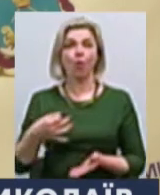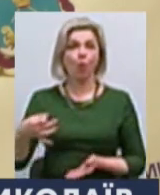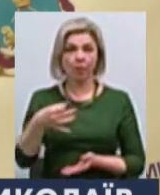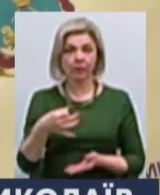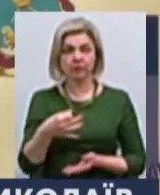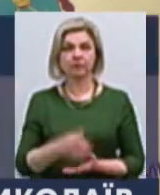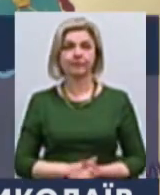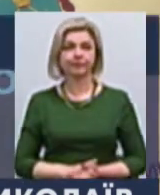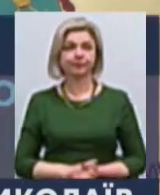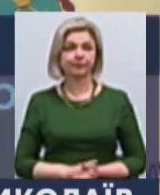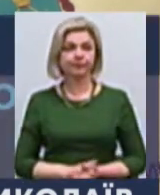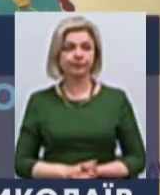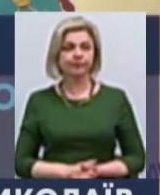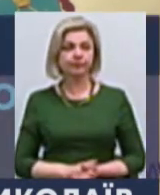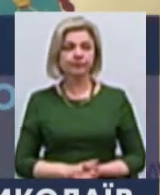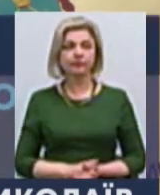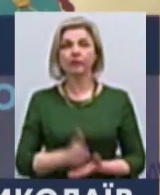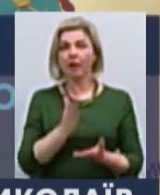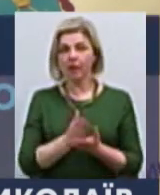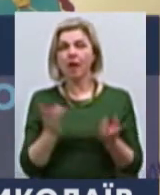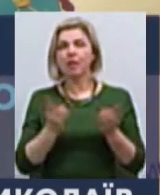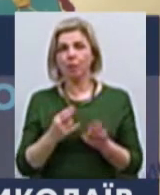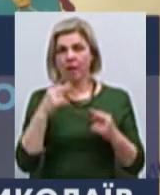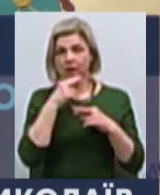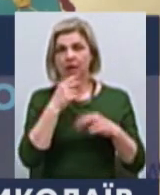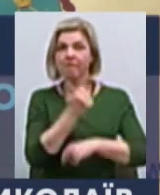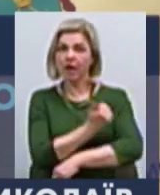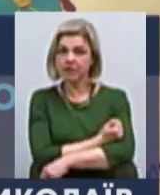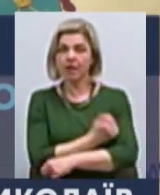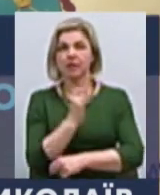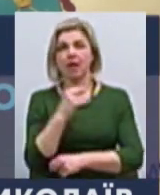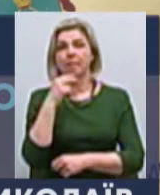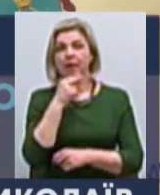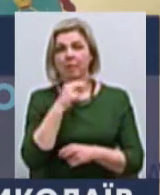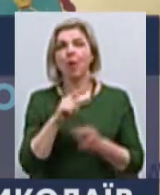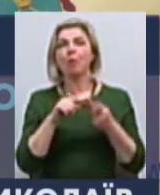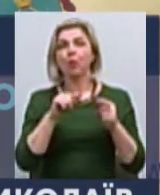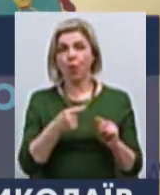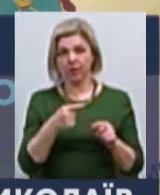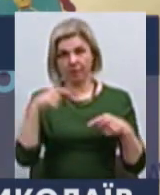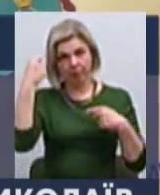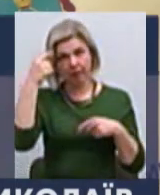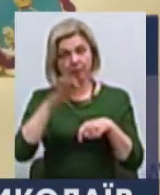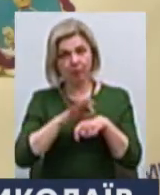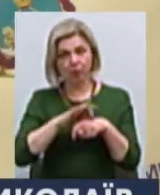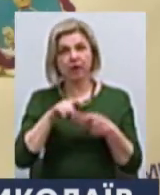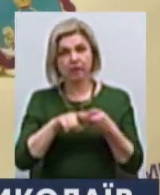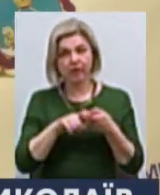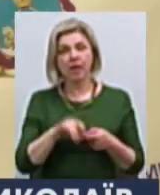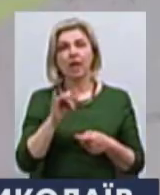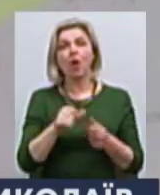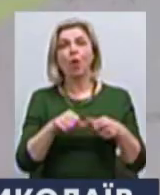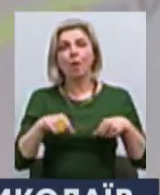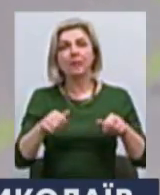В лікарнях міста та області є необхідні вакцини, є необхідні препарати проти сказу. Комісією прийнято рішення,